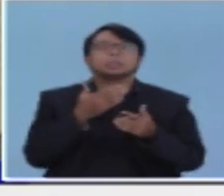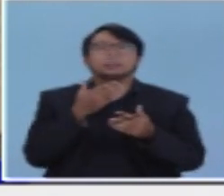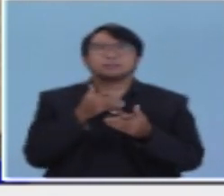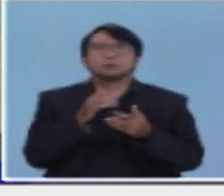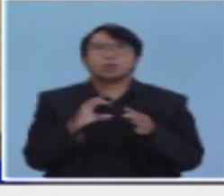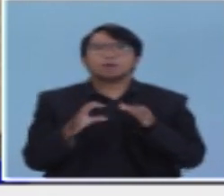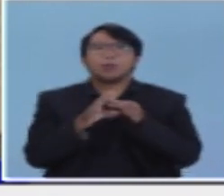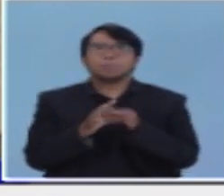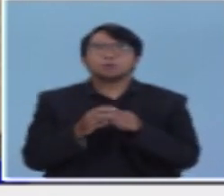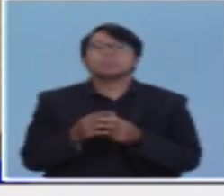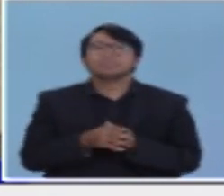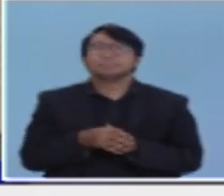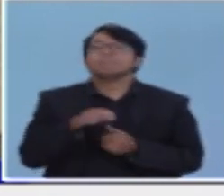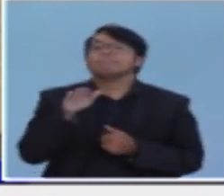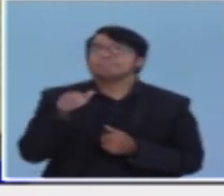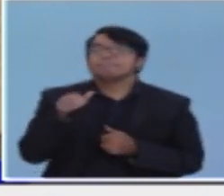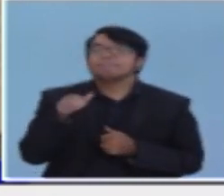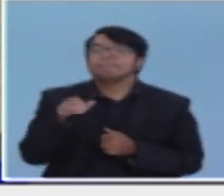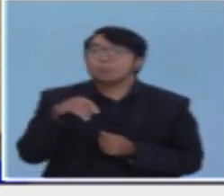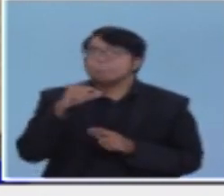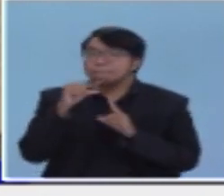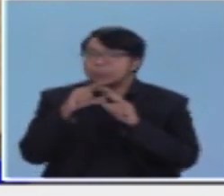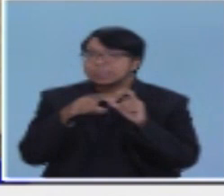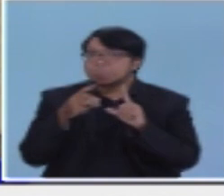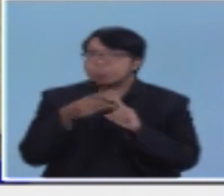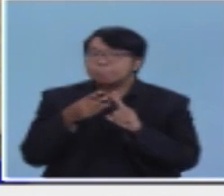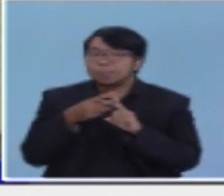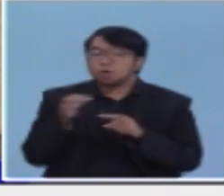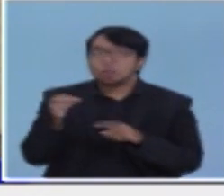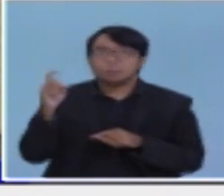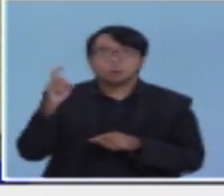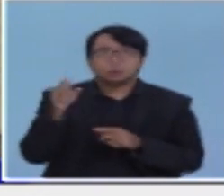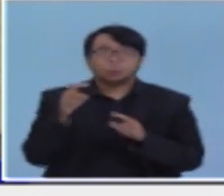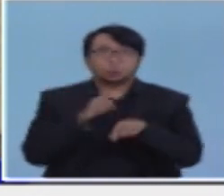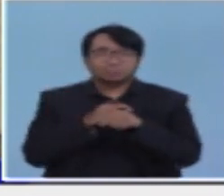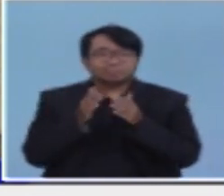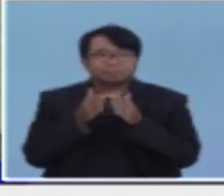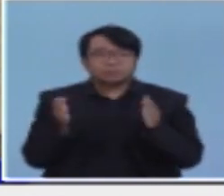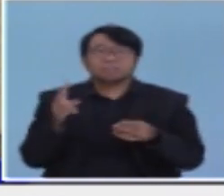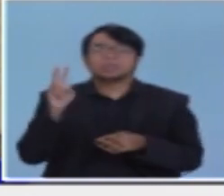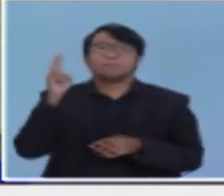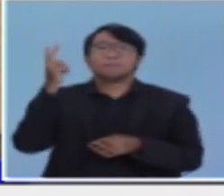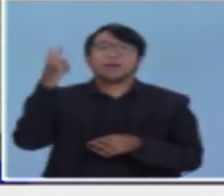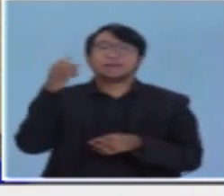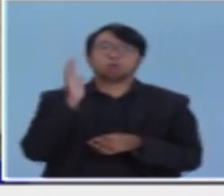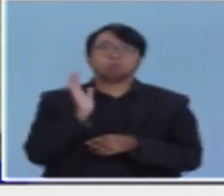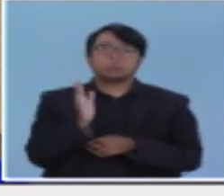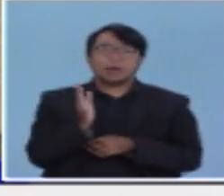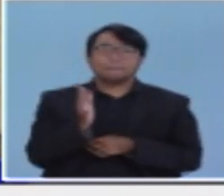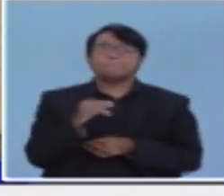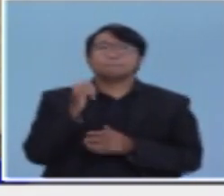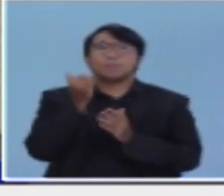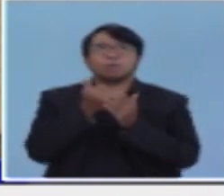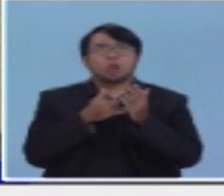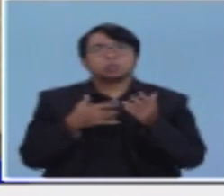Pak Bima, PSBB di Kota Bogor diperpanjang. Kalau kita lihat evaluasi PSBB tahap pertama, masih ada sejumlah evaluasi, di